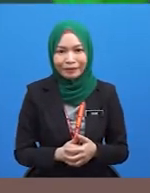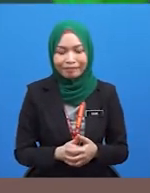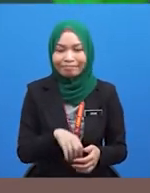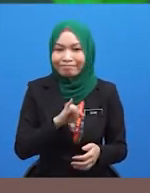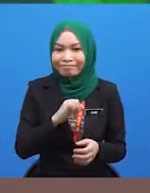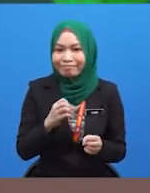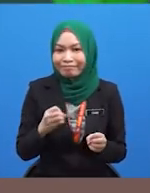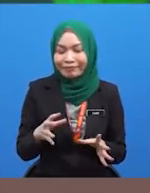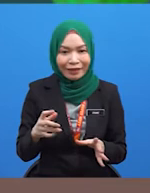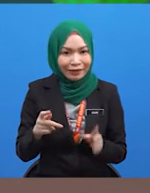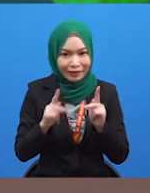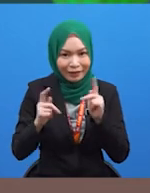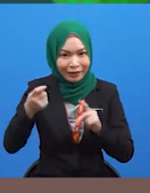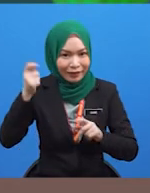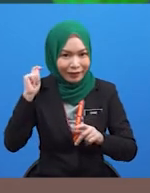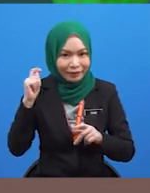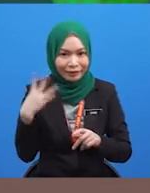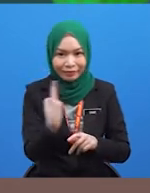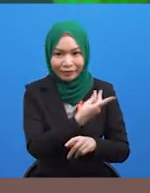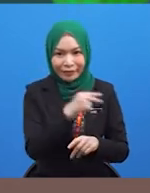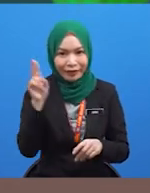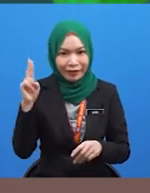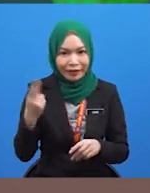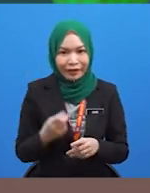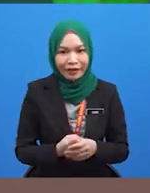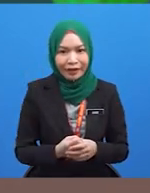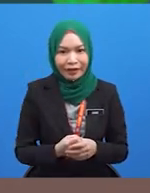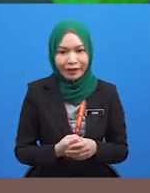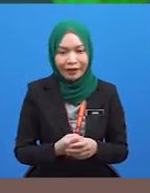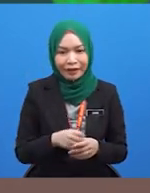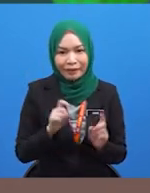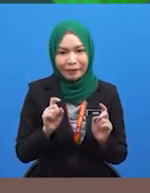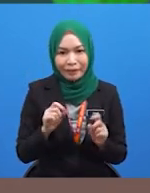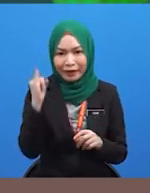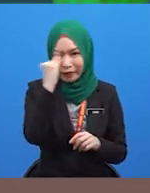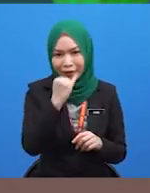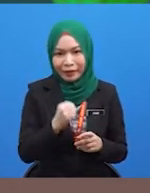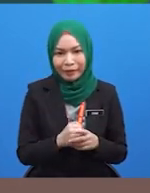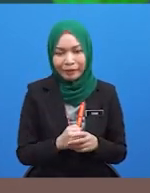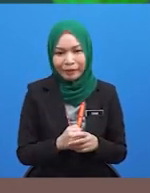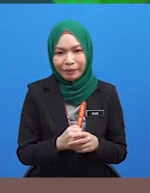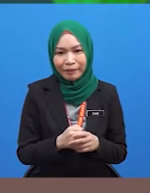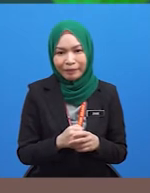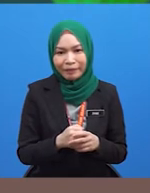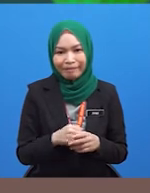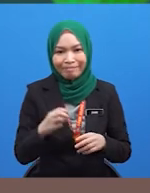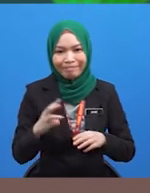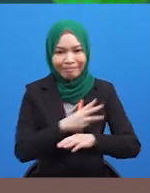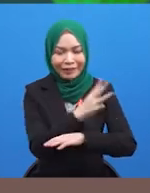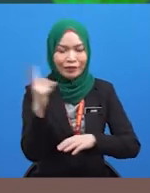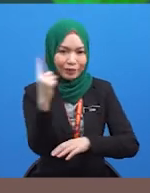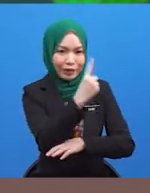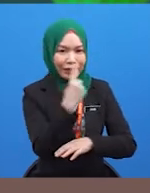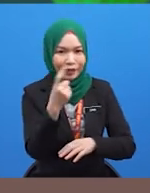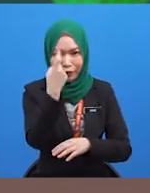Seperti yang saya katakan tadi, kita hanya perlu mengimbas persekitaran untuk mencari sumber